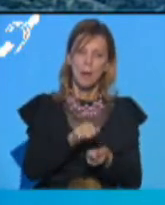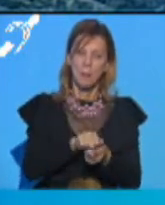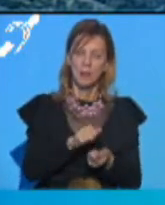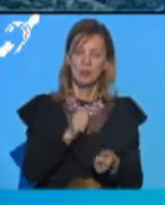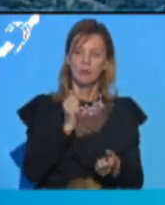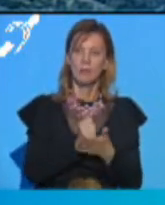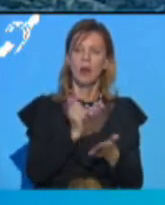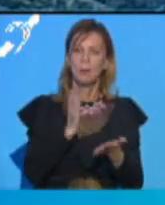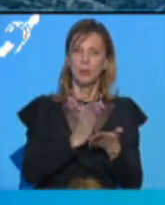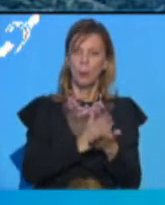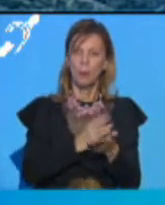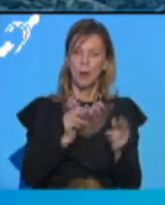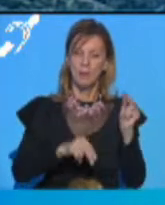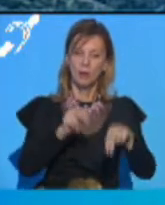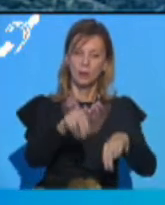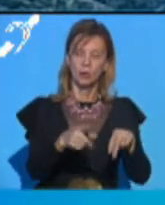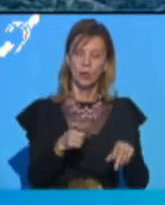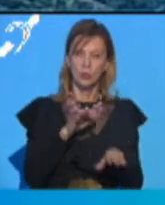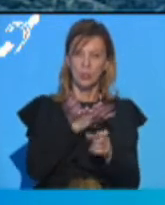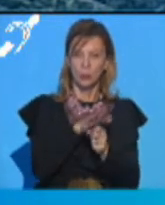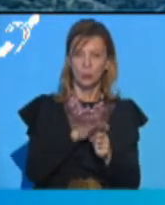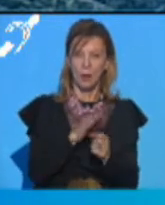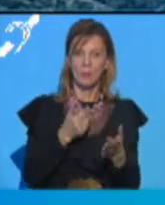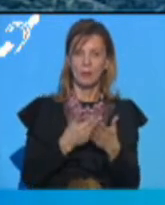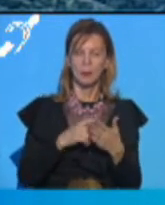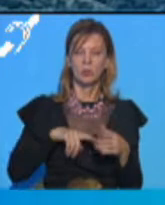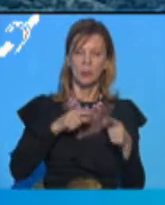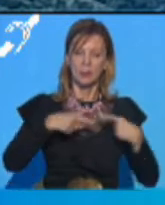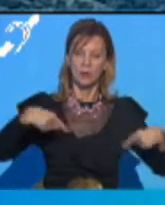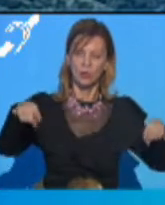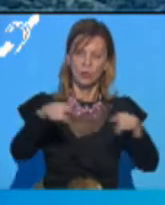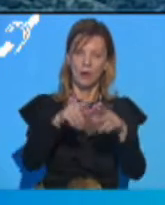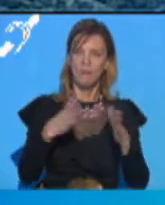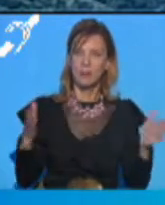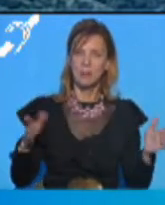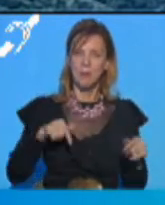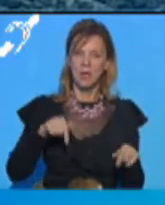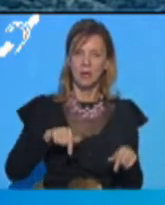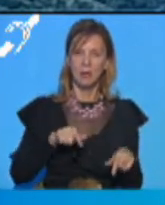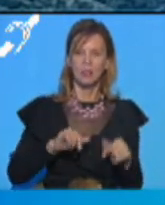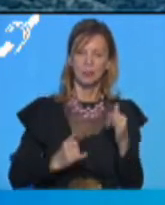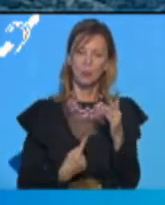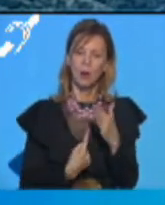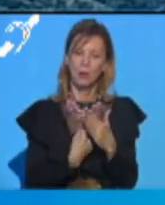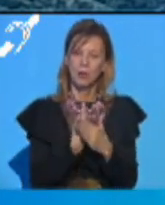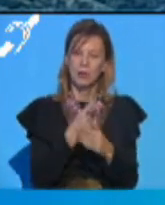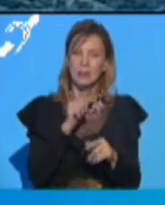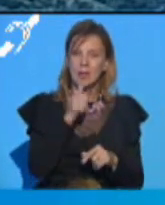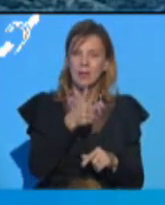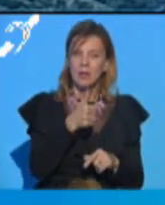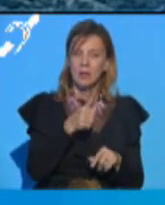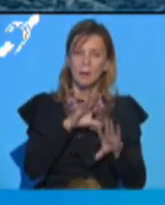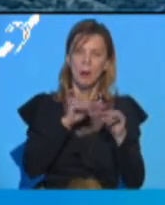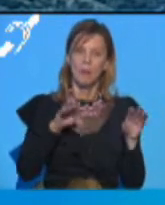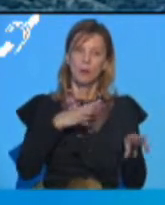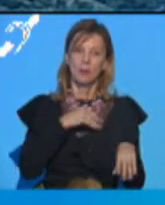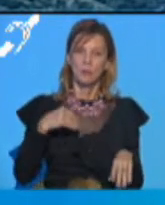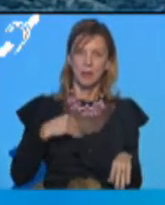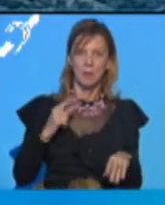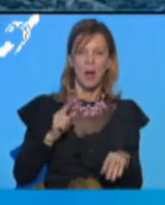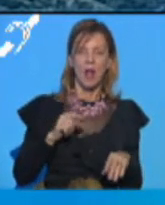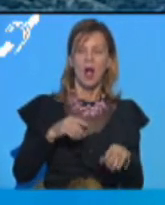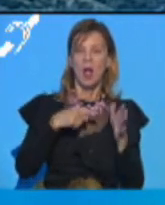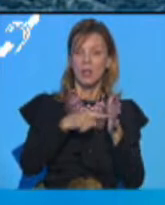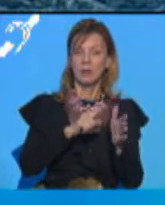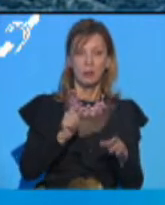probleme culturilor semănate în toamnă, pentru că sunt suprafețe mari în care acestea nu au răsărit în totalitate. Mai mult, vremea nu pare să dea semne